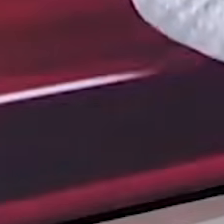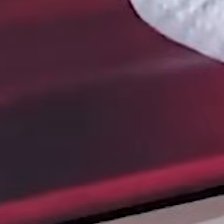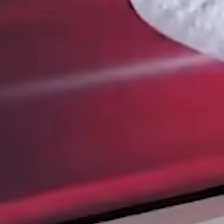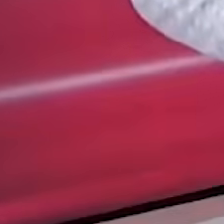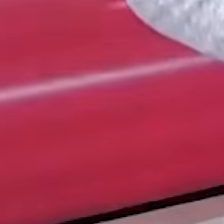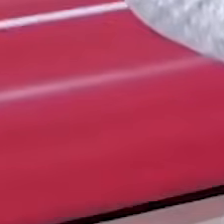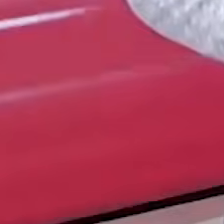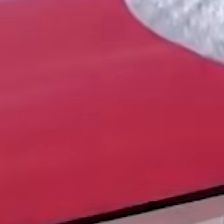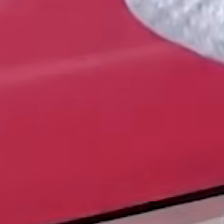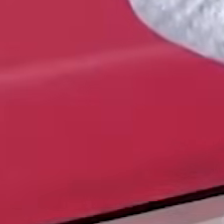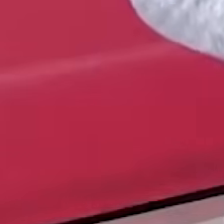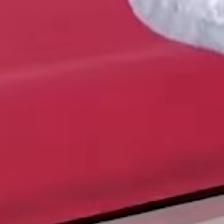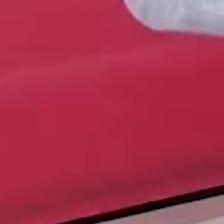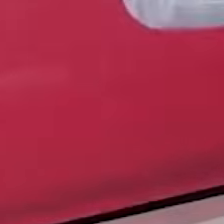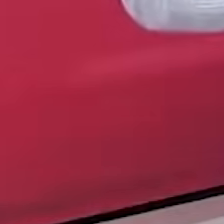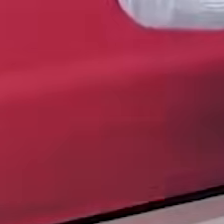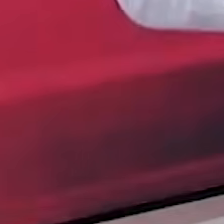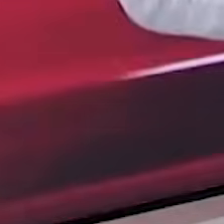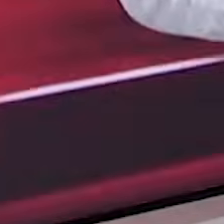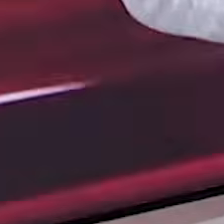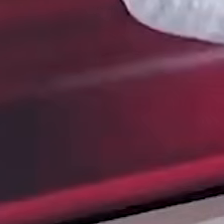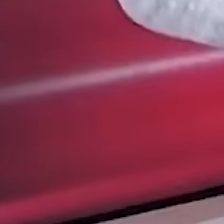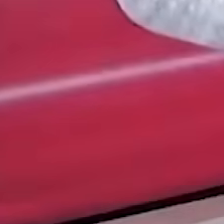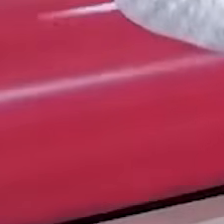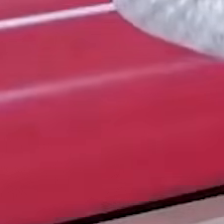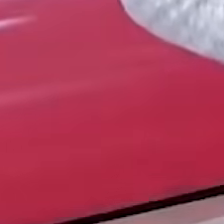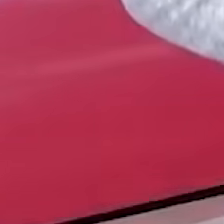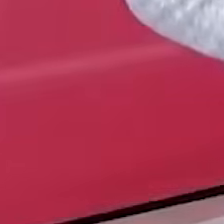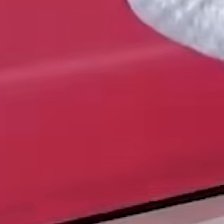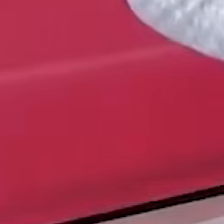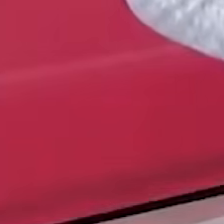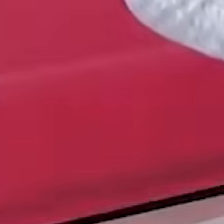GMA Integrated News sa YouTube. Para sa mga kapuso natin sa abroad,